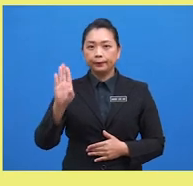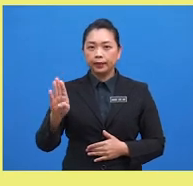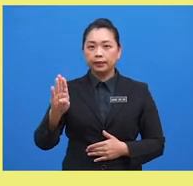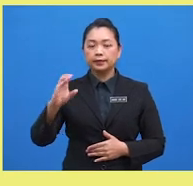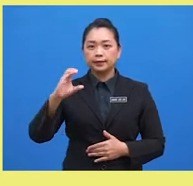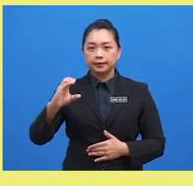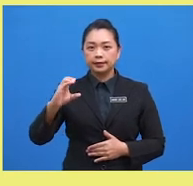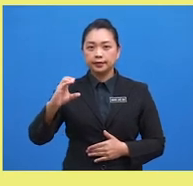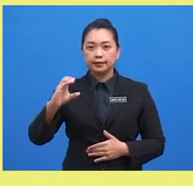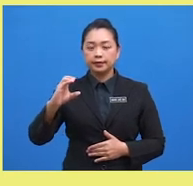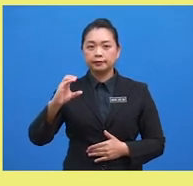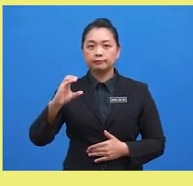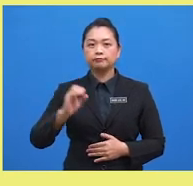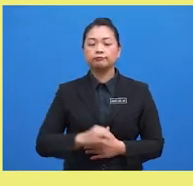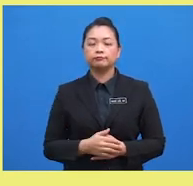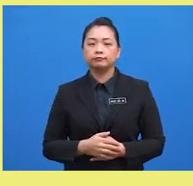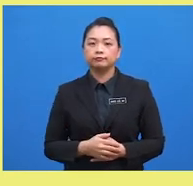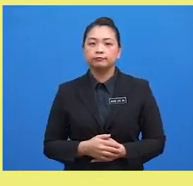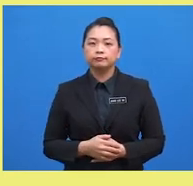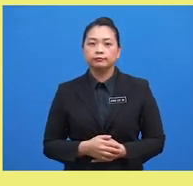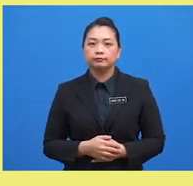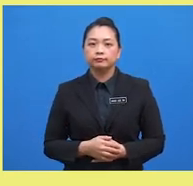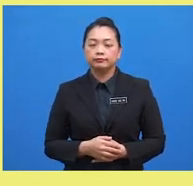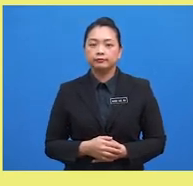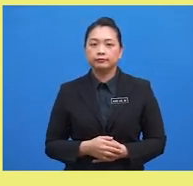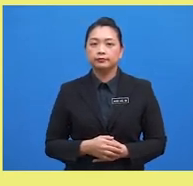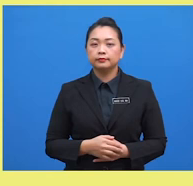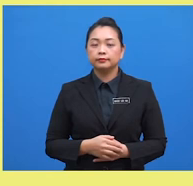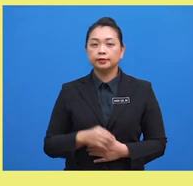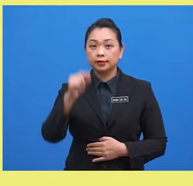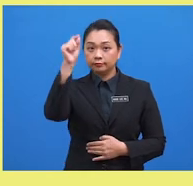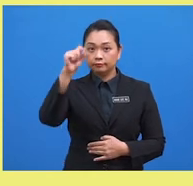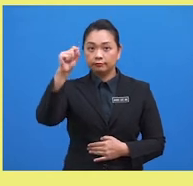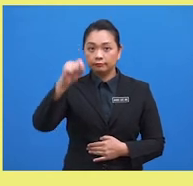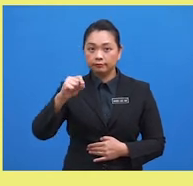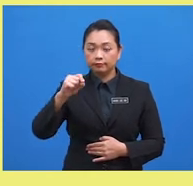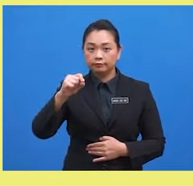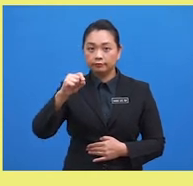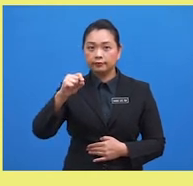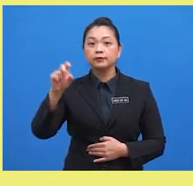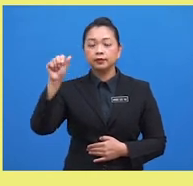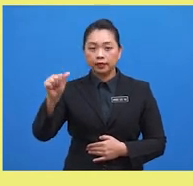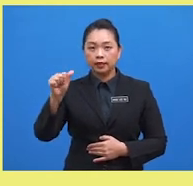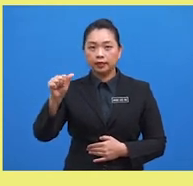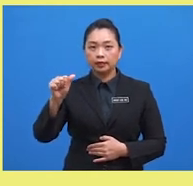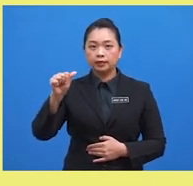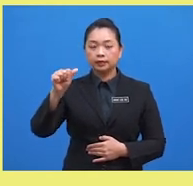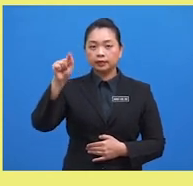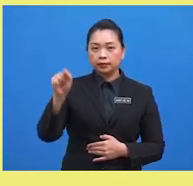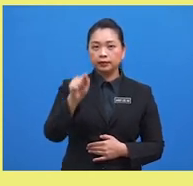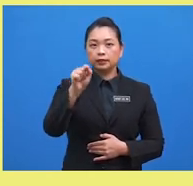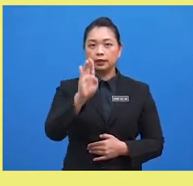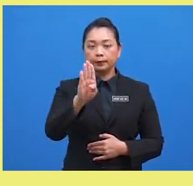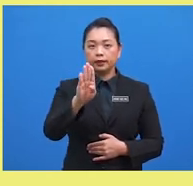dan set C. Dengan keadaan set semester A kesatuan